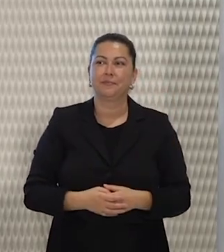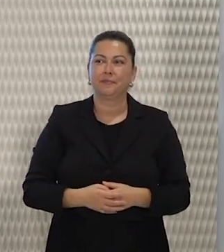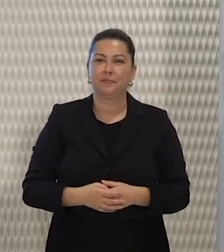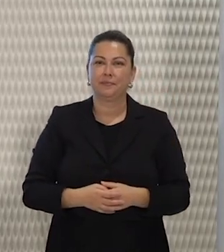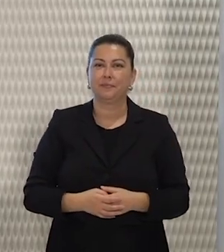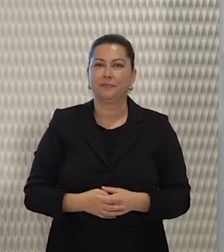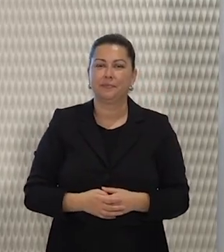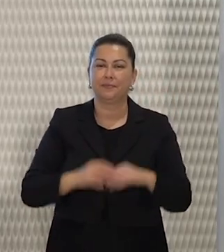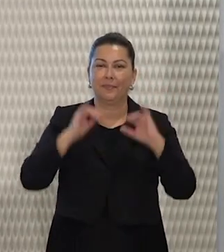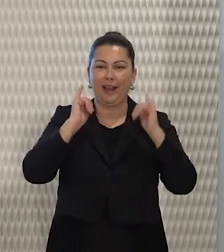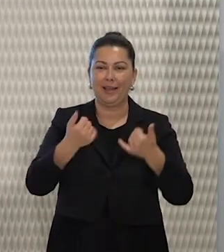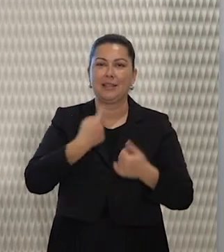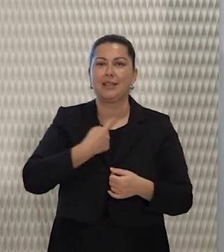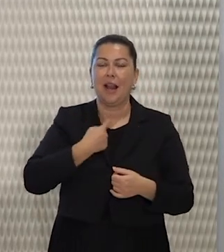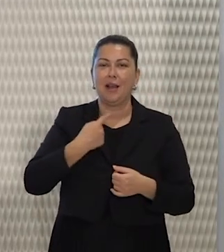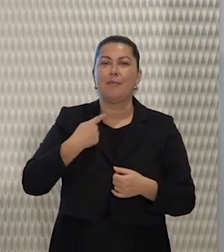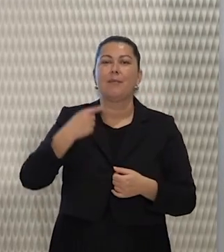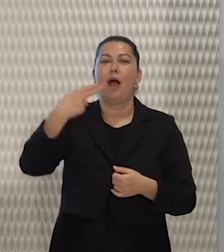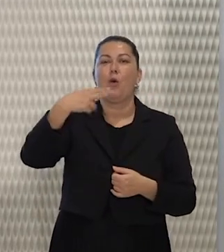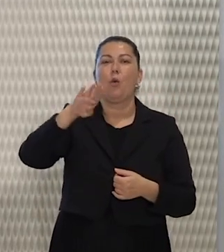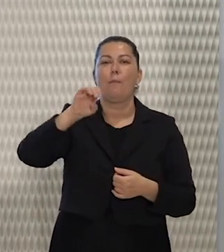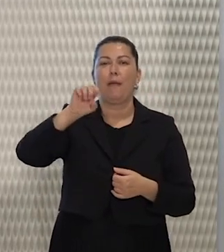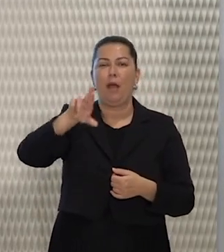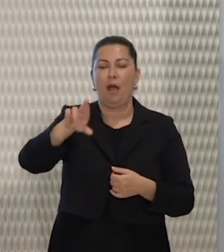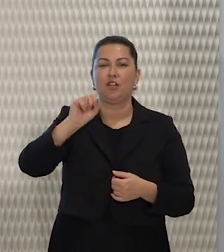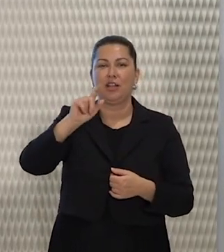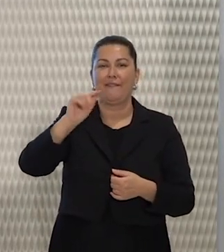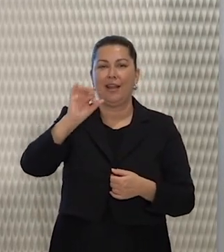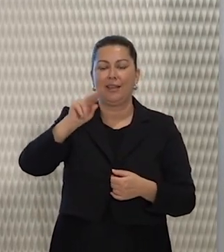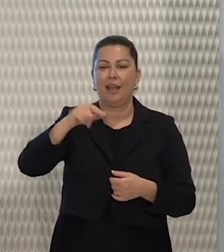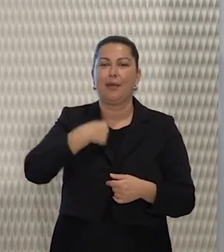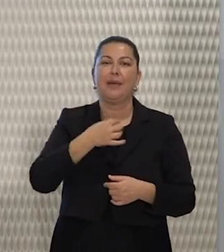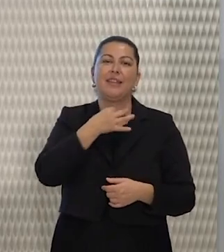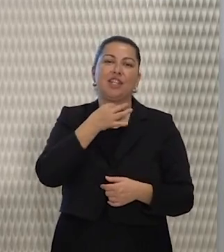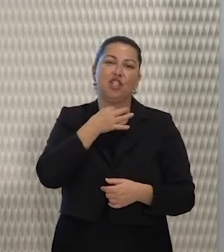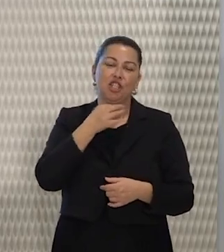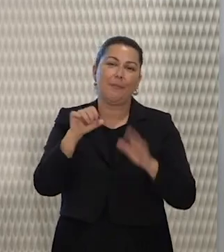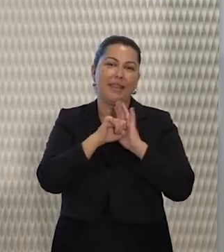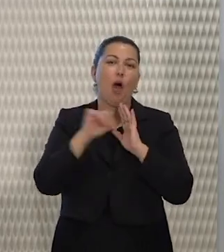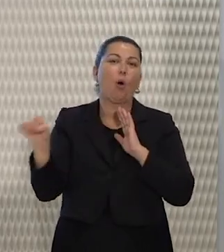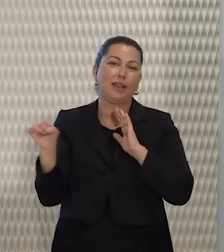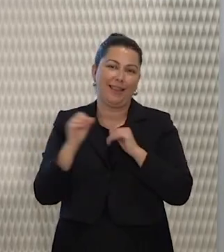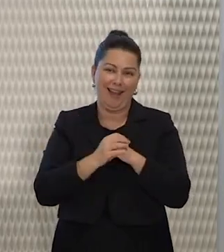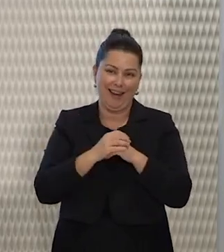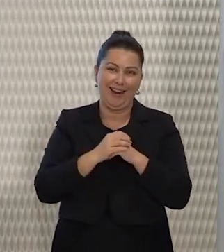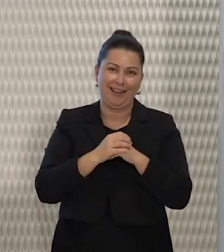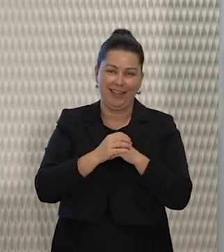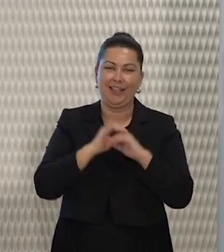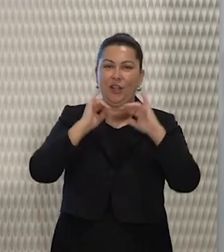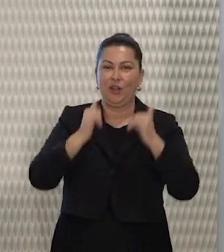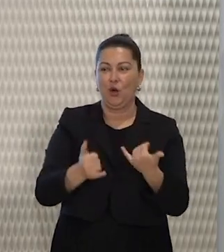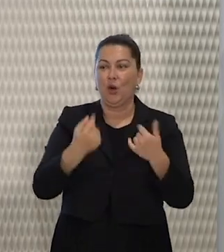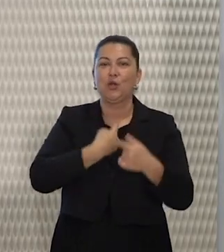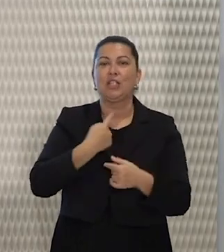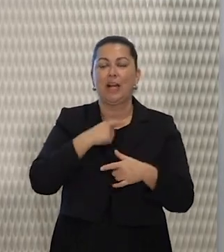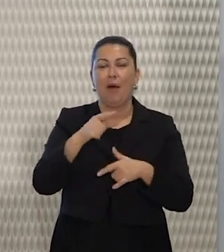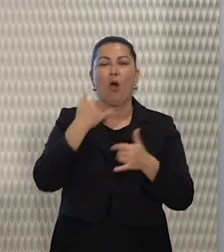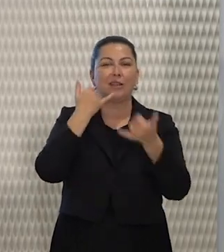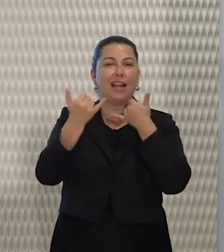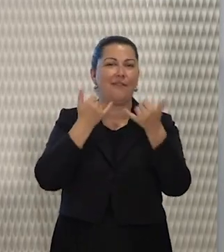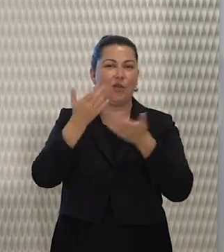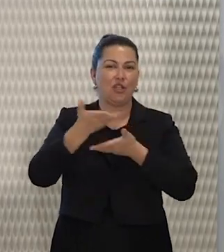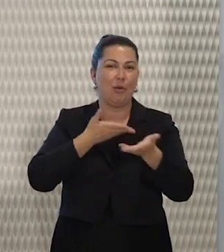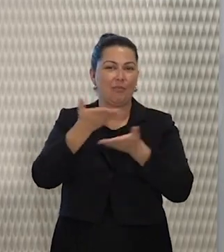Ja, ich bin eben die Stefanie Hummer, bin die Stimme der Hotline, so wie es der Klaus so schön formuliert, und mache da